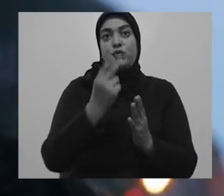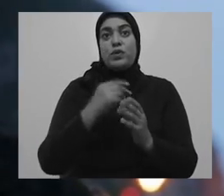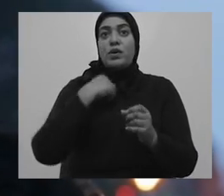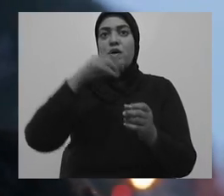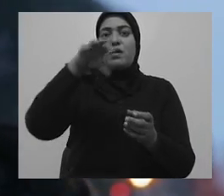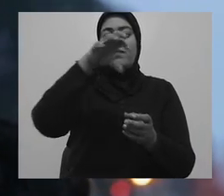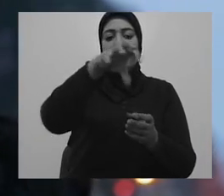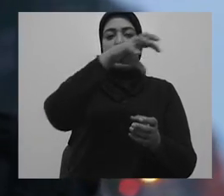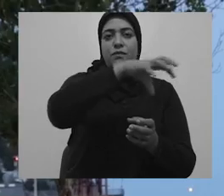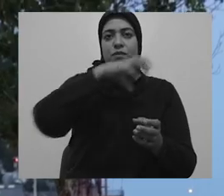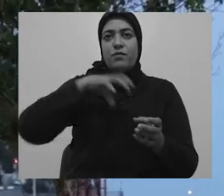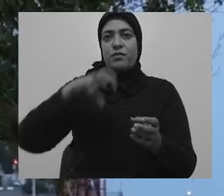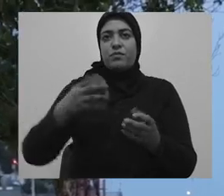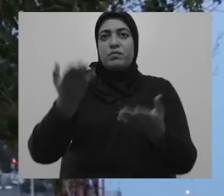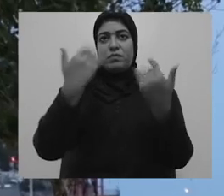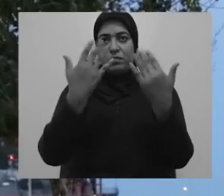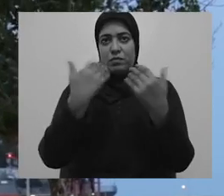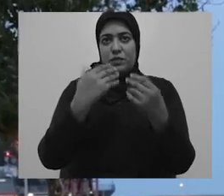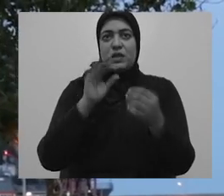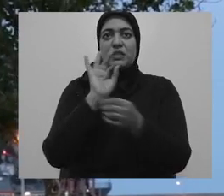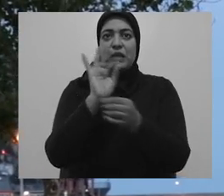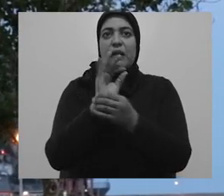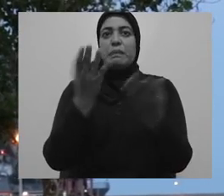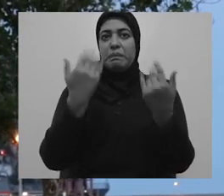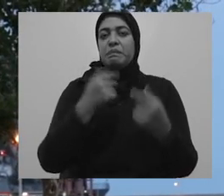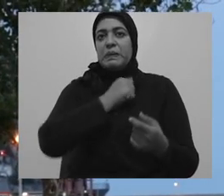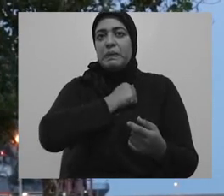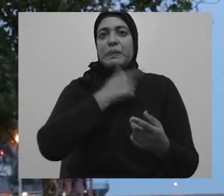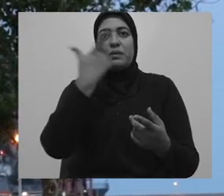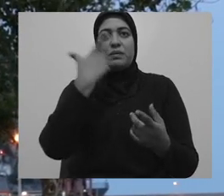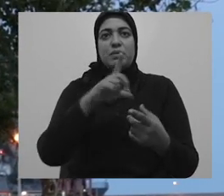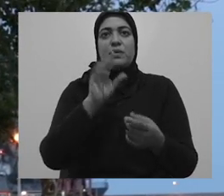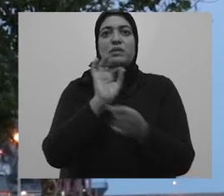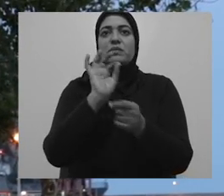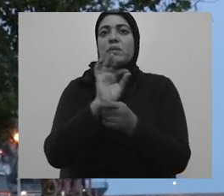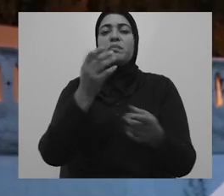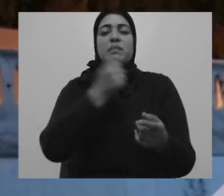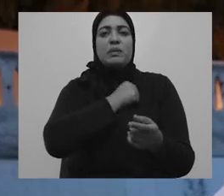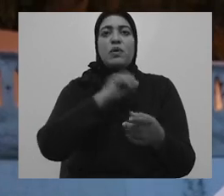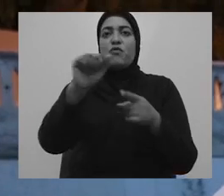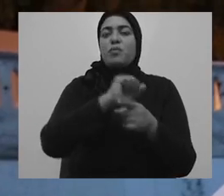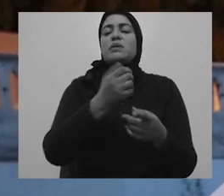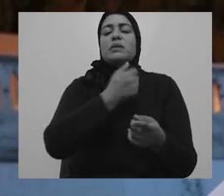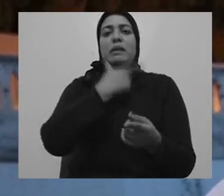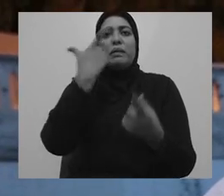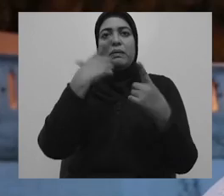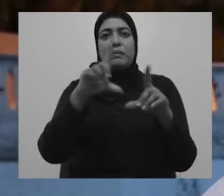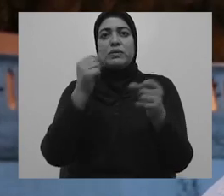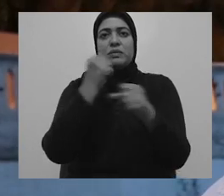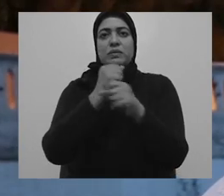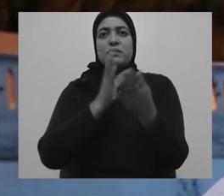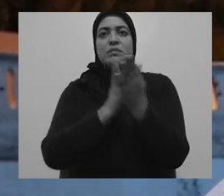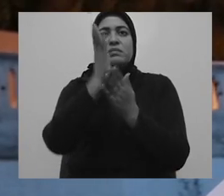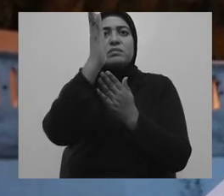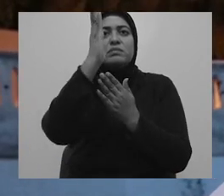des enquêteurs afin de pouvoir faire un réel travail d'équipe pour avoir une meilleure qualité des résultats de l'enquête.